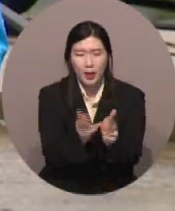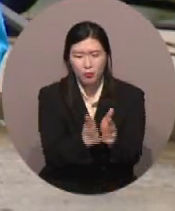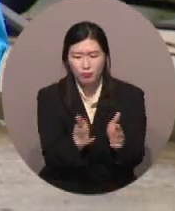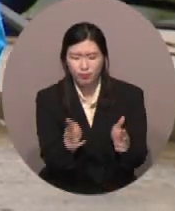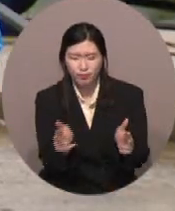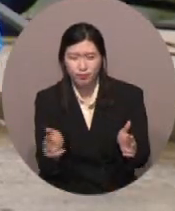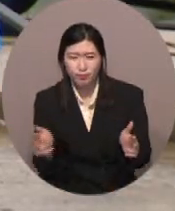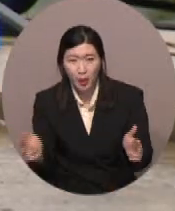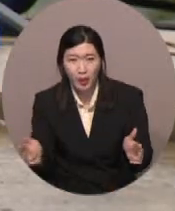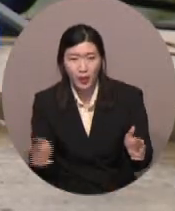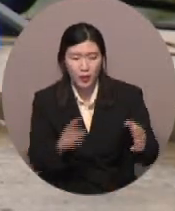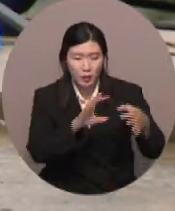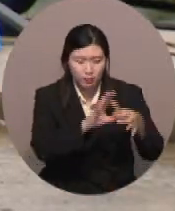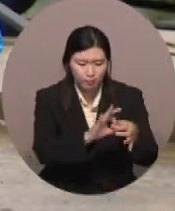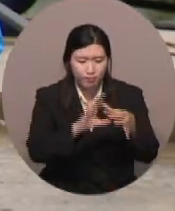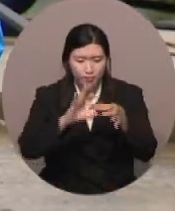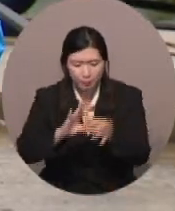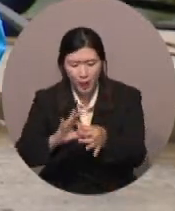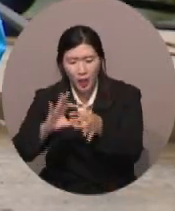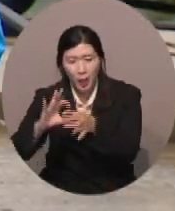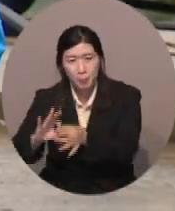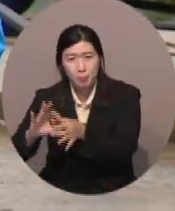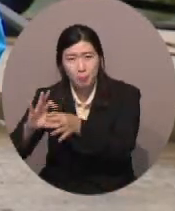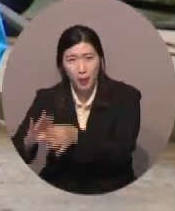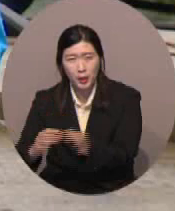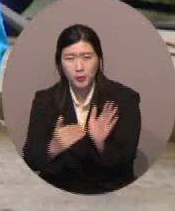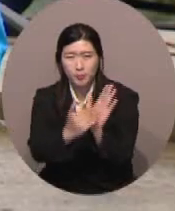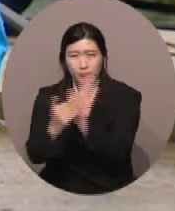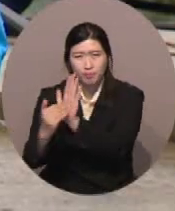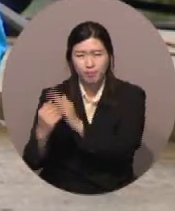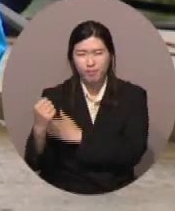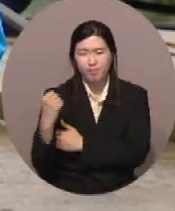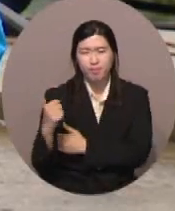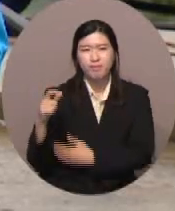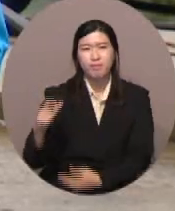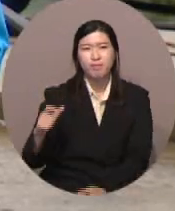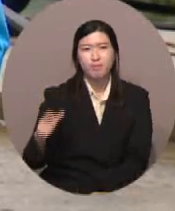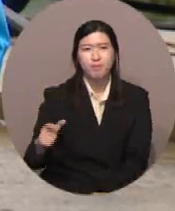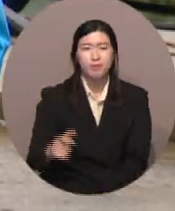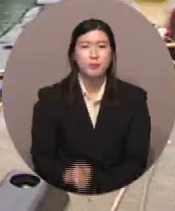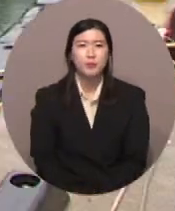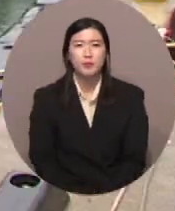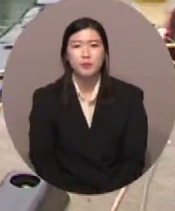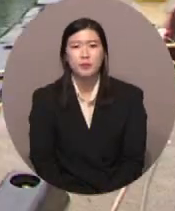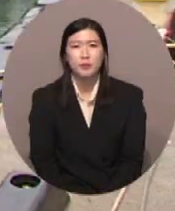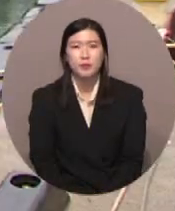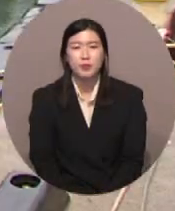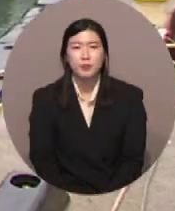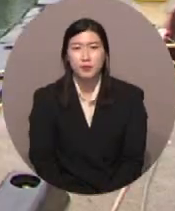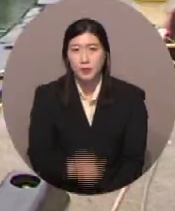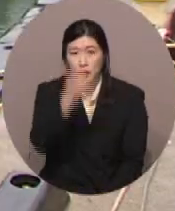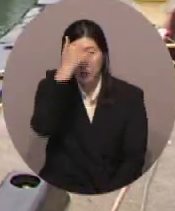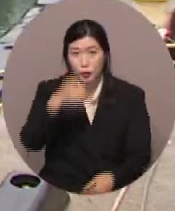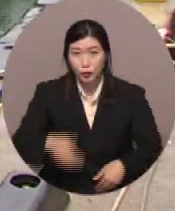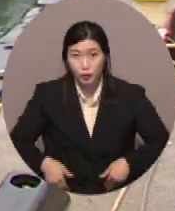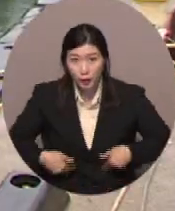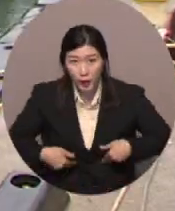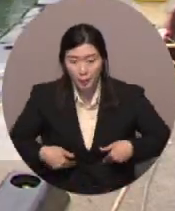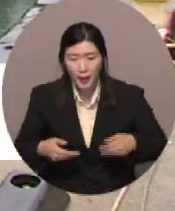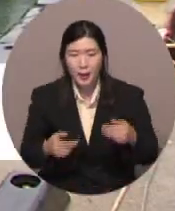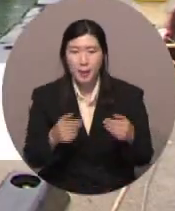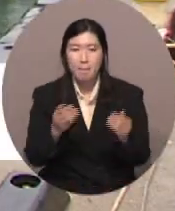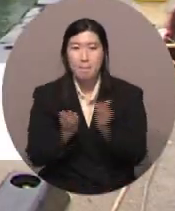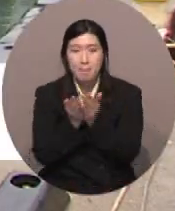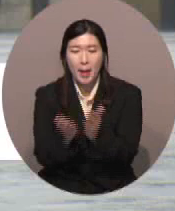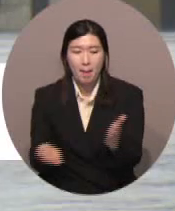있습니다. 선박끼리 단단히 동여매서 다가오는 태풍에 대비하고 있습니다. 충남 섬 지역을 오가는